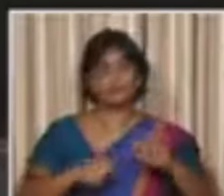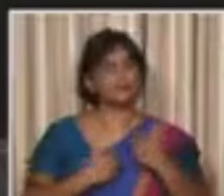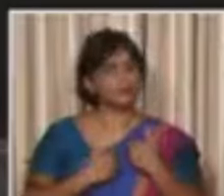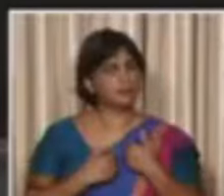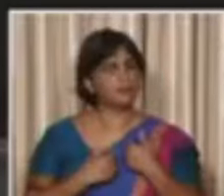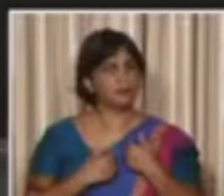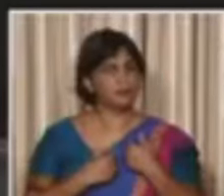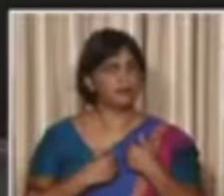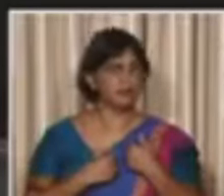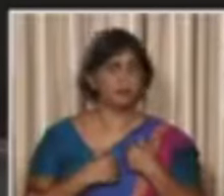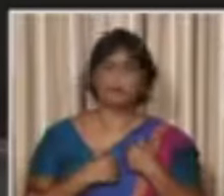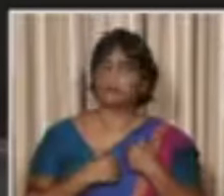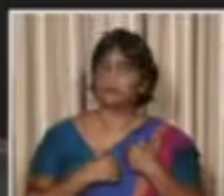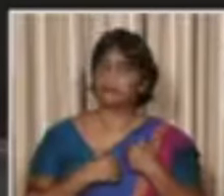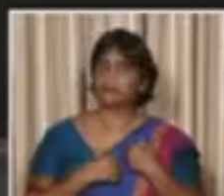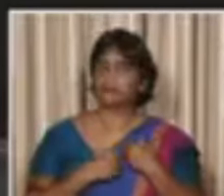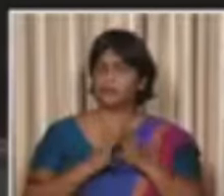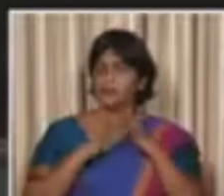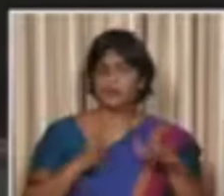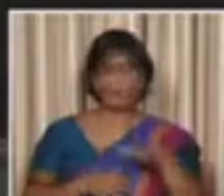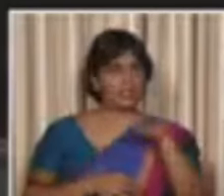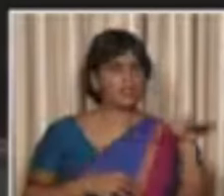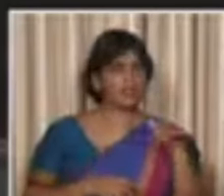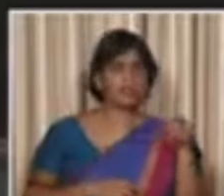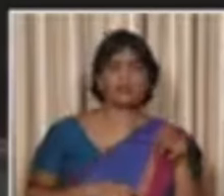හිතන්නේ පිළිබඳව දැඩි සමාජයේ